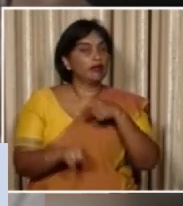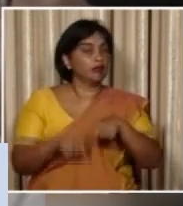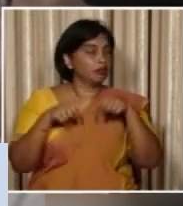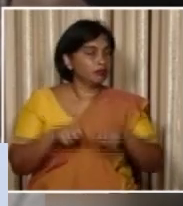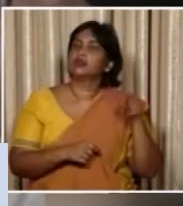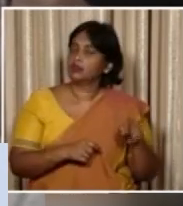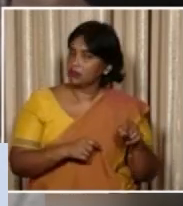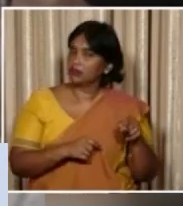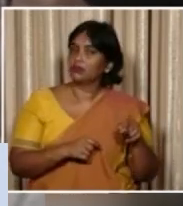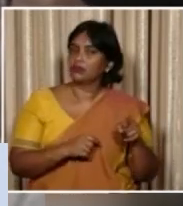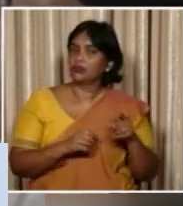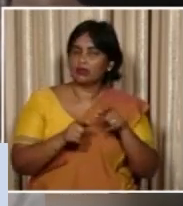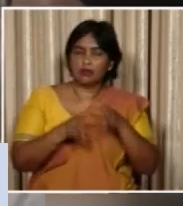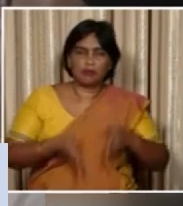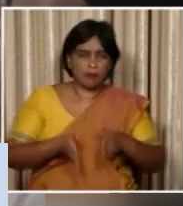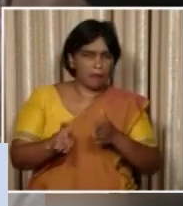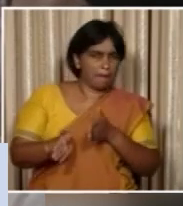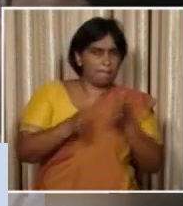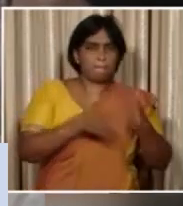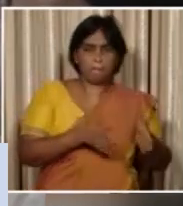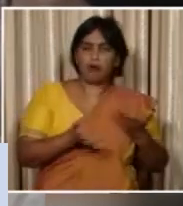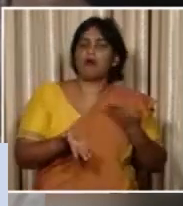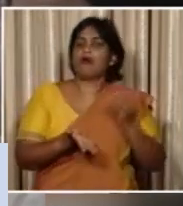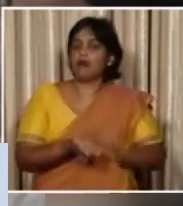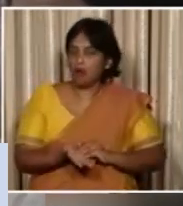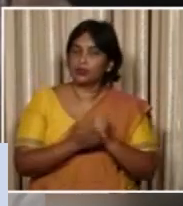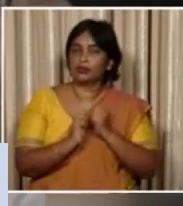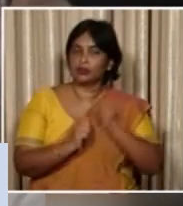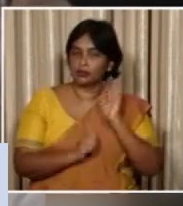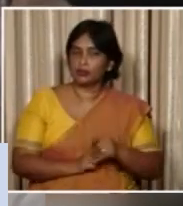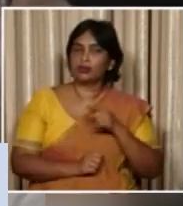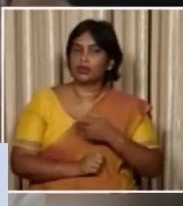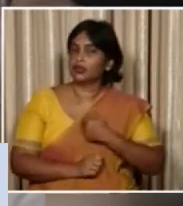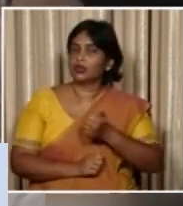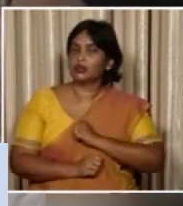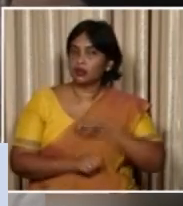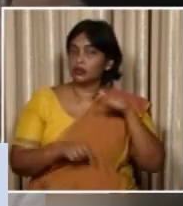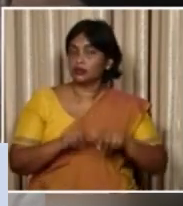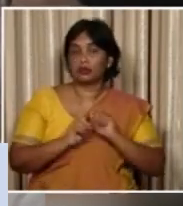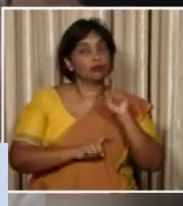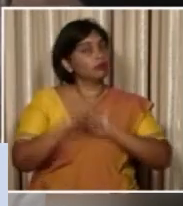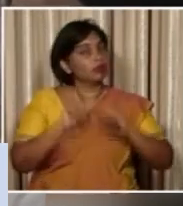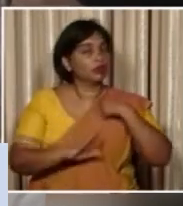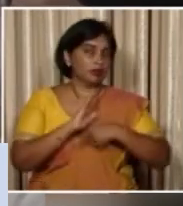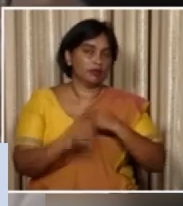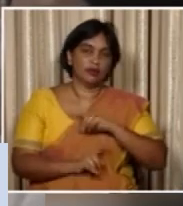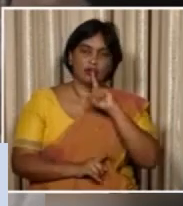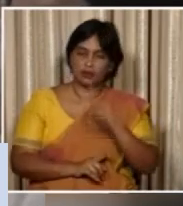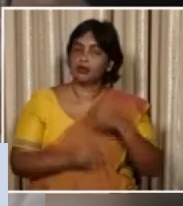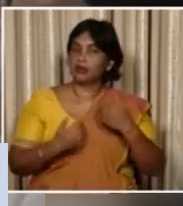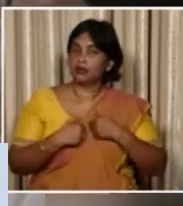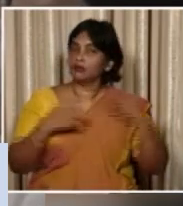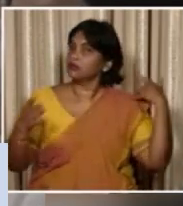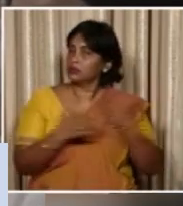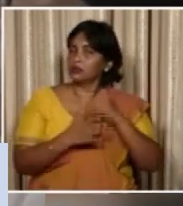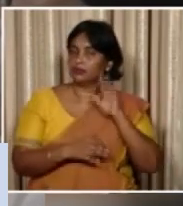යන ගමනේ පීල්ල මාරු කරොත් ආපහු අපි වැටෙන්නේ අපායටයි. මම කැමති ඒක මේ සභාවටත් රටටත් මතක් කරන්න. අප මෙතෙක්